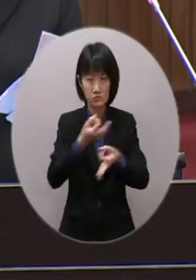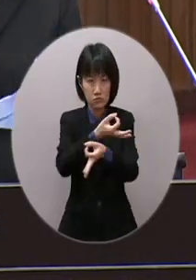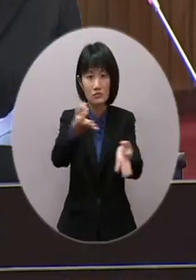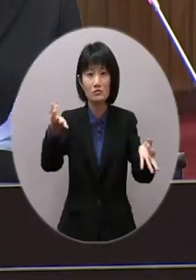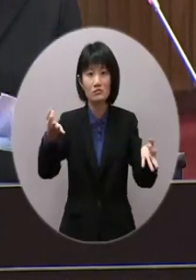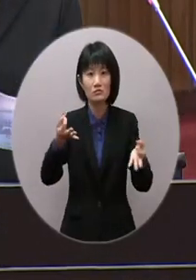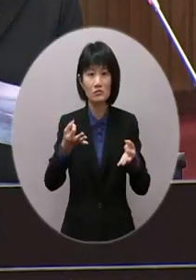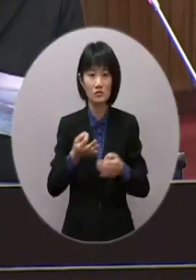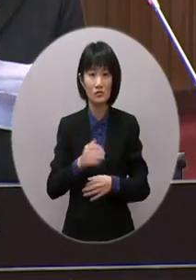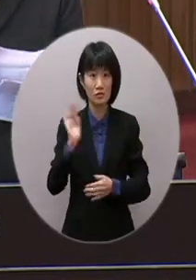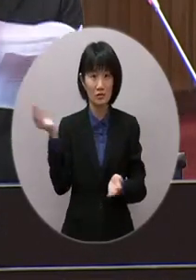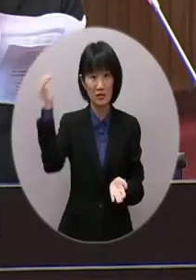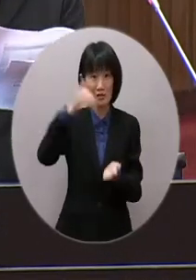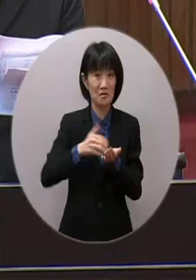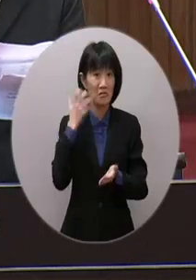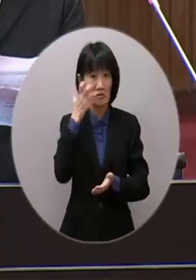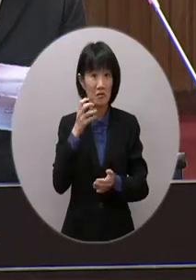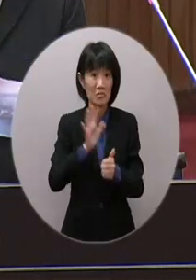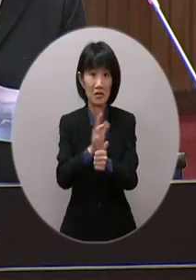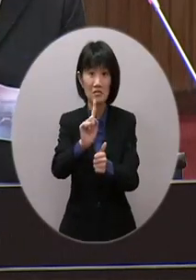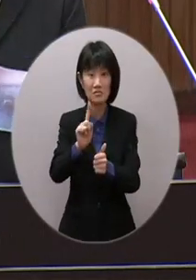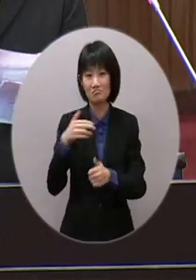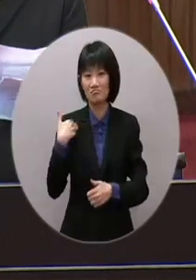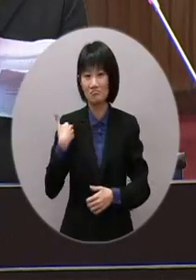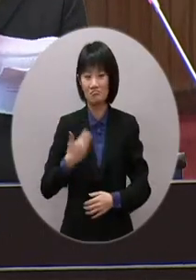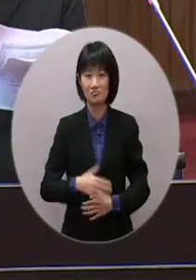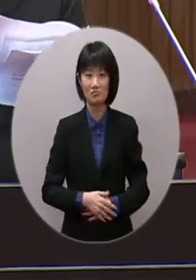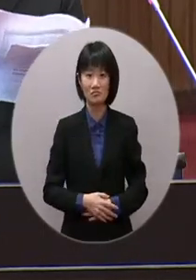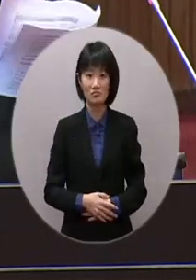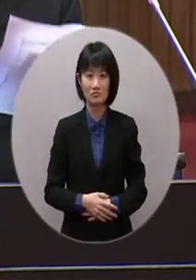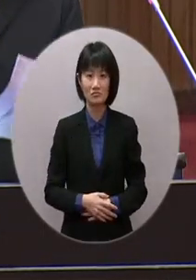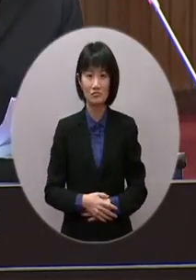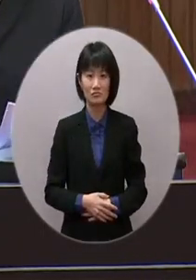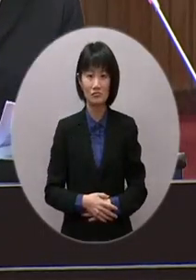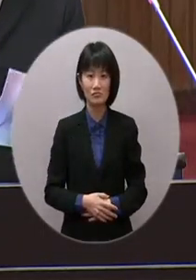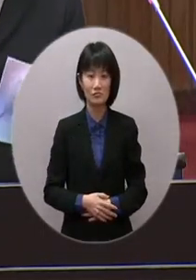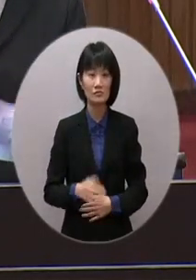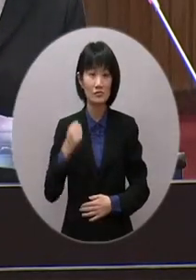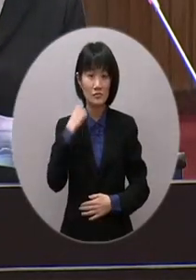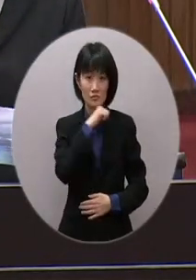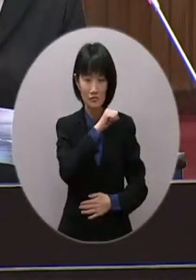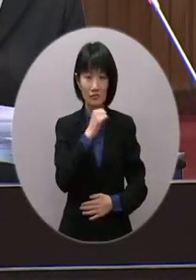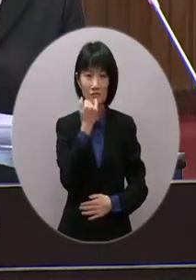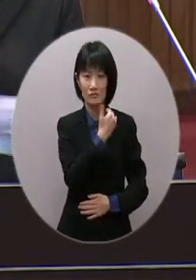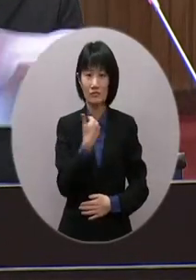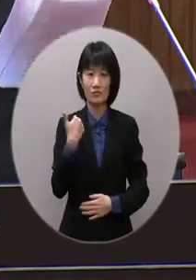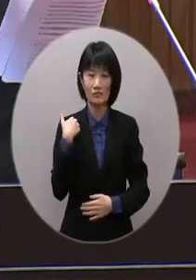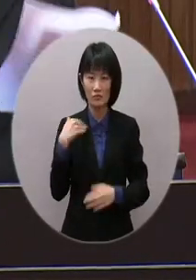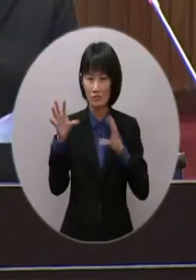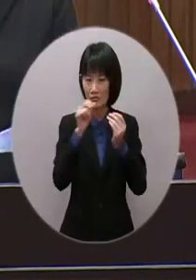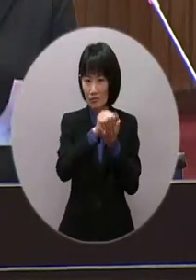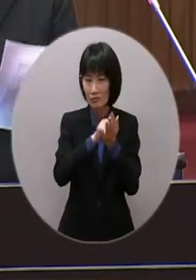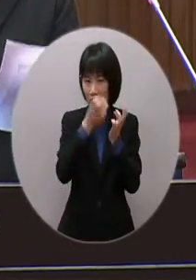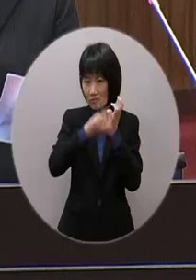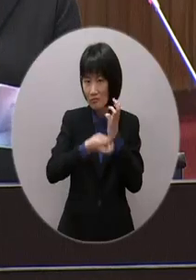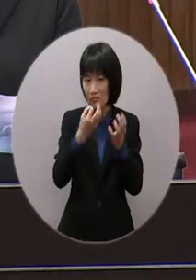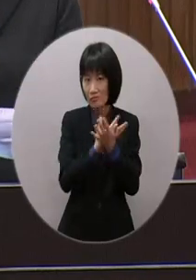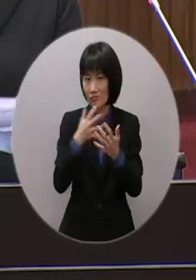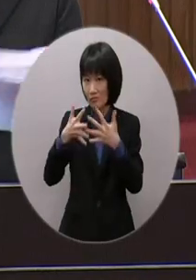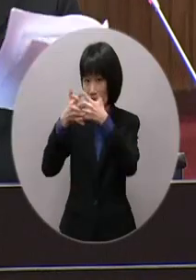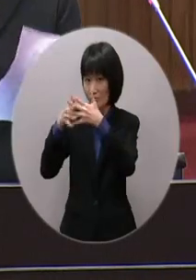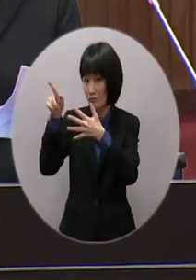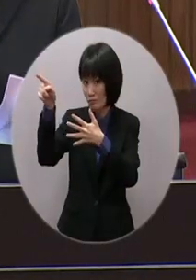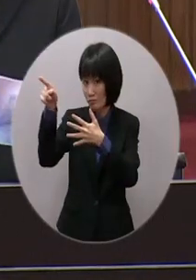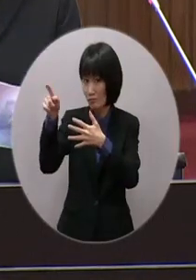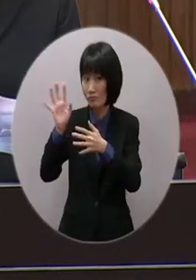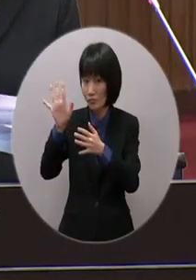没有任何的一个成果。那我今天要讲的部分是说，我没有台湾可能没有相关的资料，可是我看到在美国，其